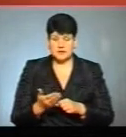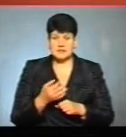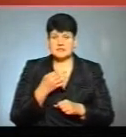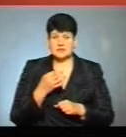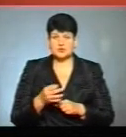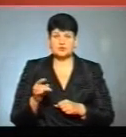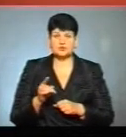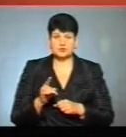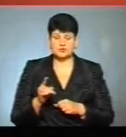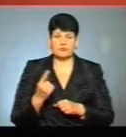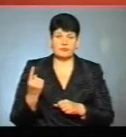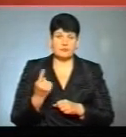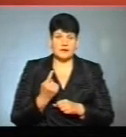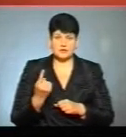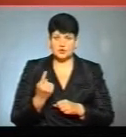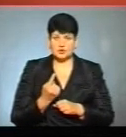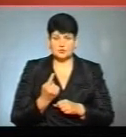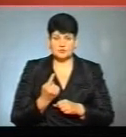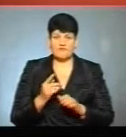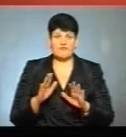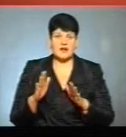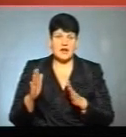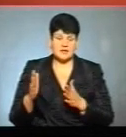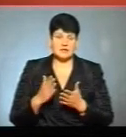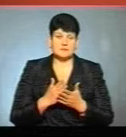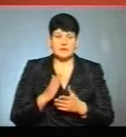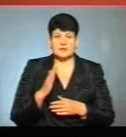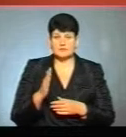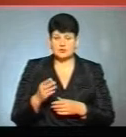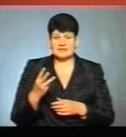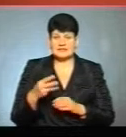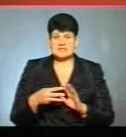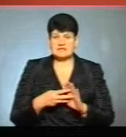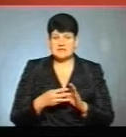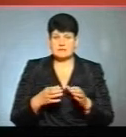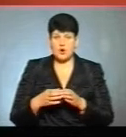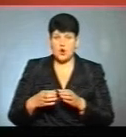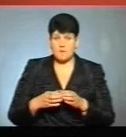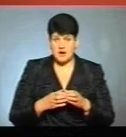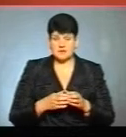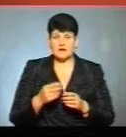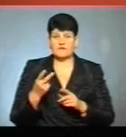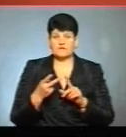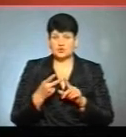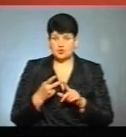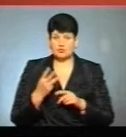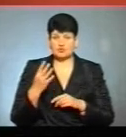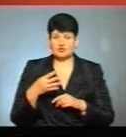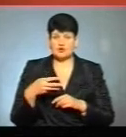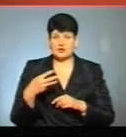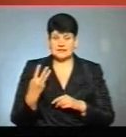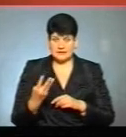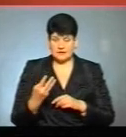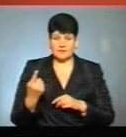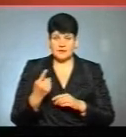скажу, що в першому варіанті має бути 38 громад, а в другому 43 громади.